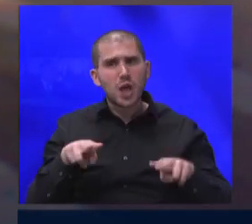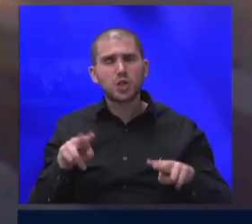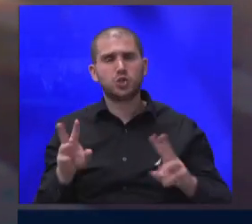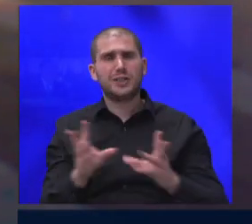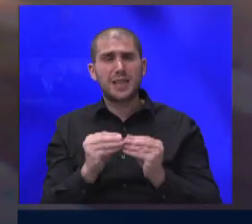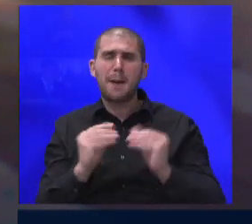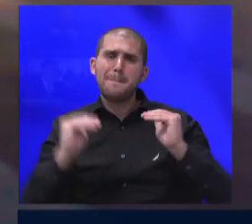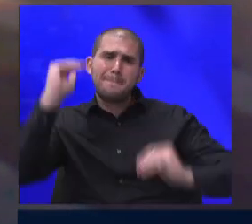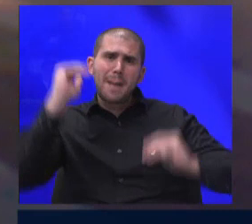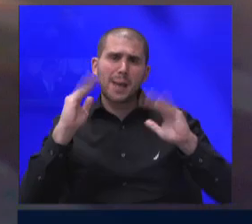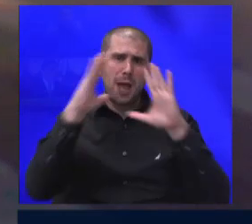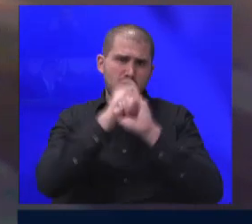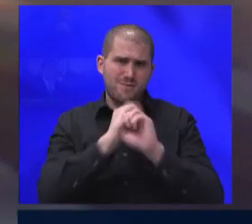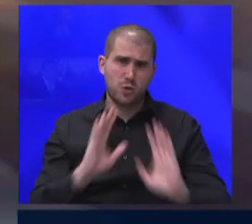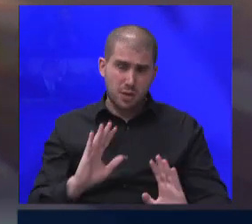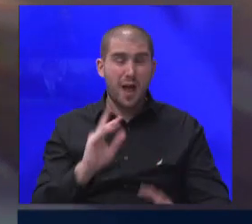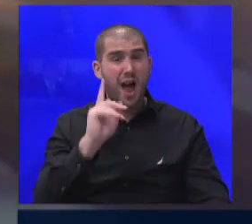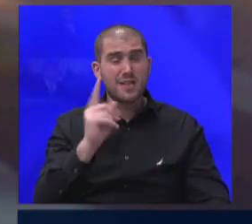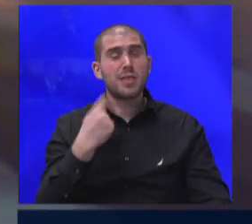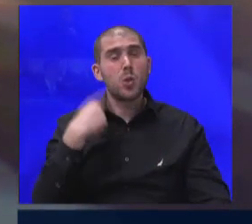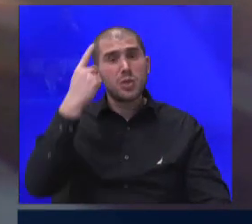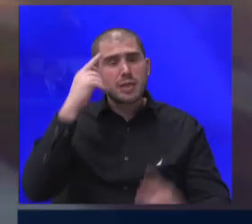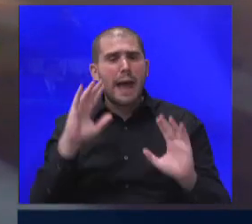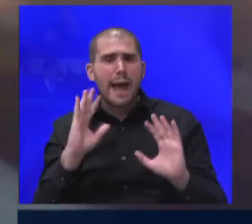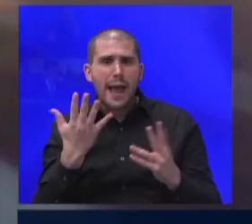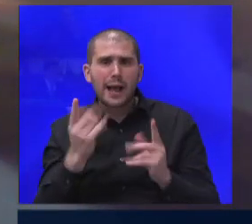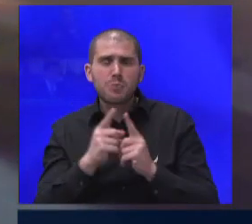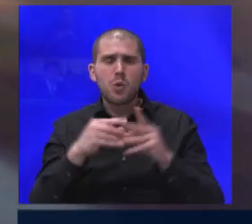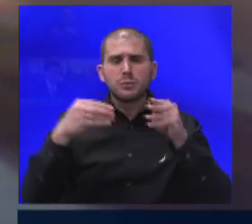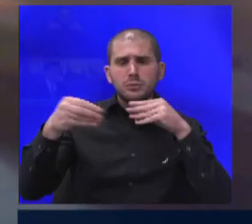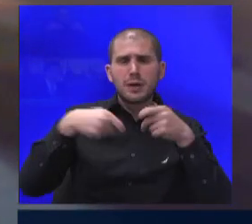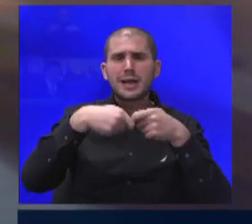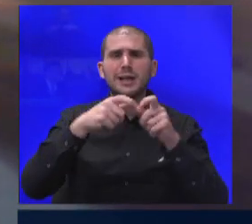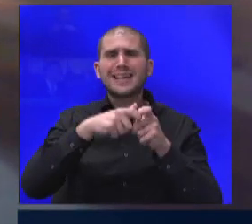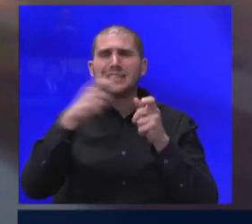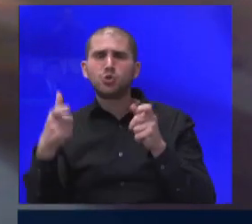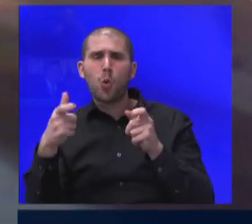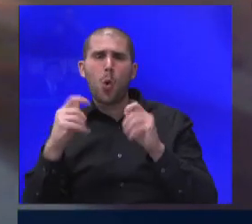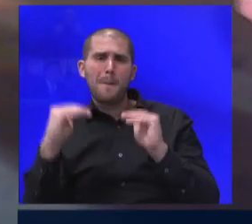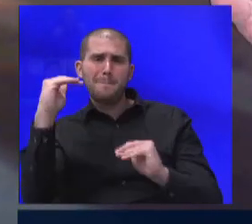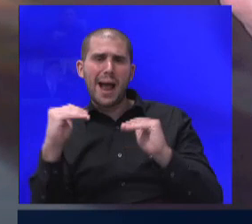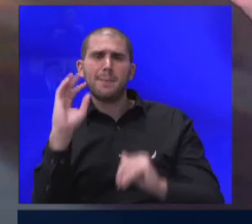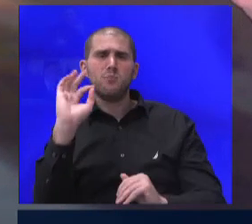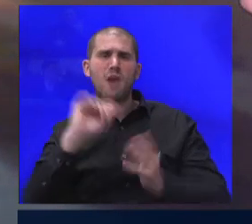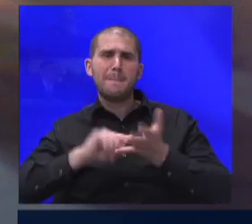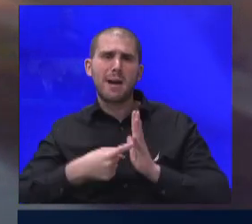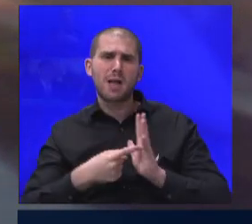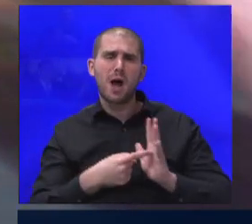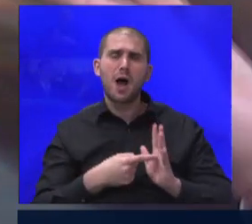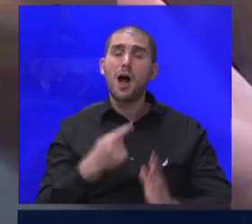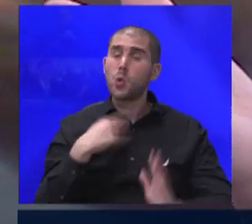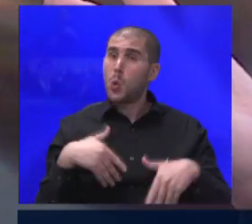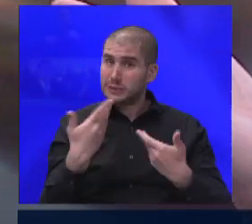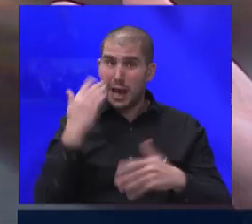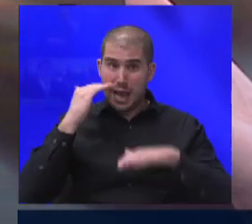עולם. אבל אנחנו נדע איך לגשר על הפערים האלה למען המטרה שלנו. ואני רוצה להזכיר לך